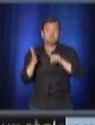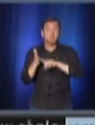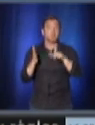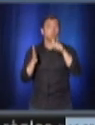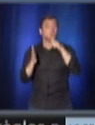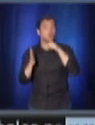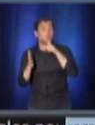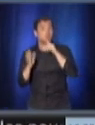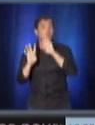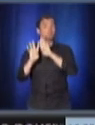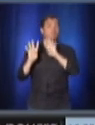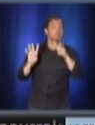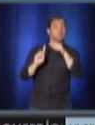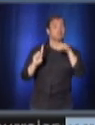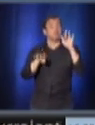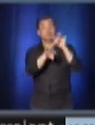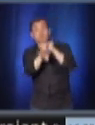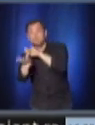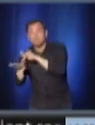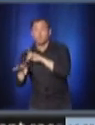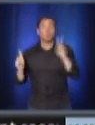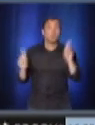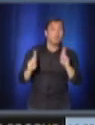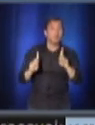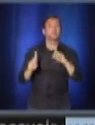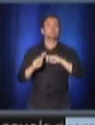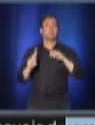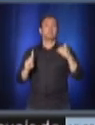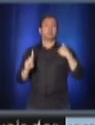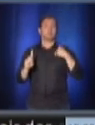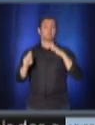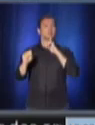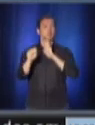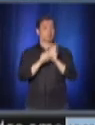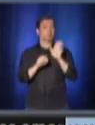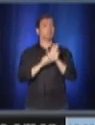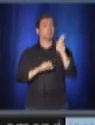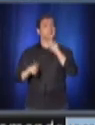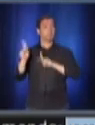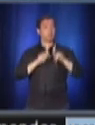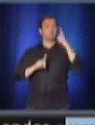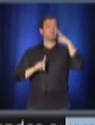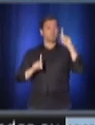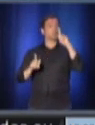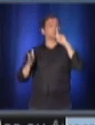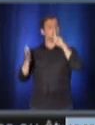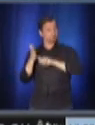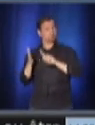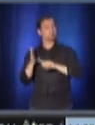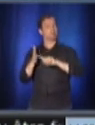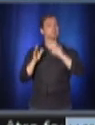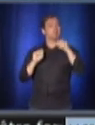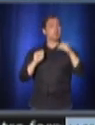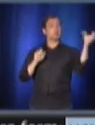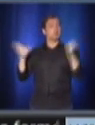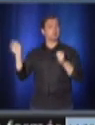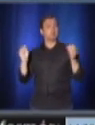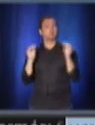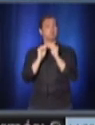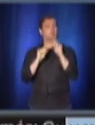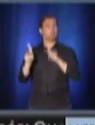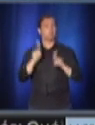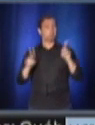entendre. C'est vrai que c'est toujours une question de ressources humaines, mais on peut trouver du personnel et déplacer. Comme vous le savez,